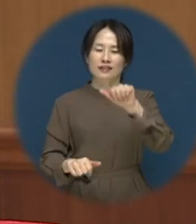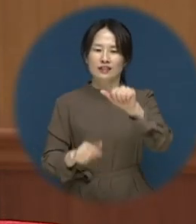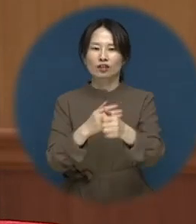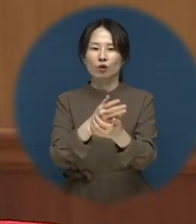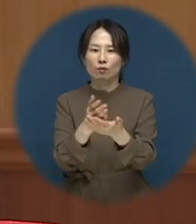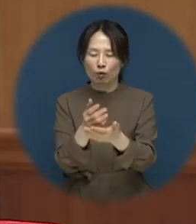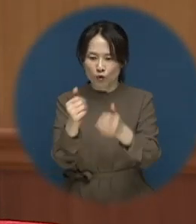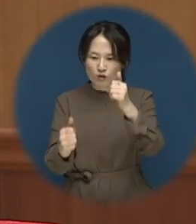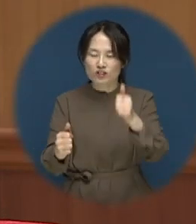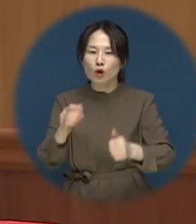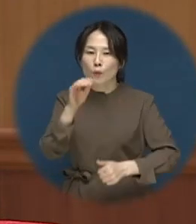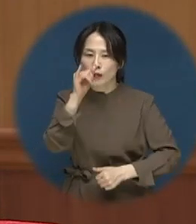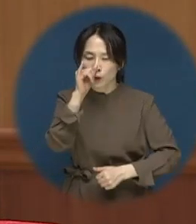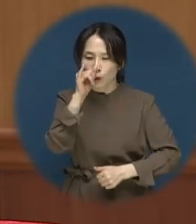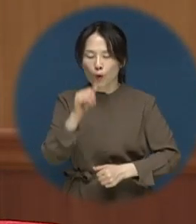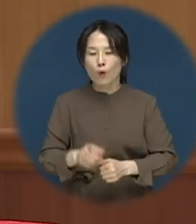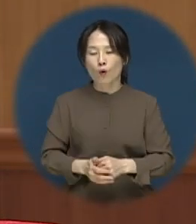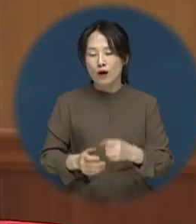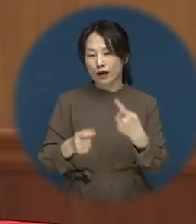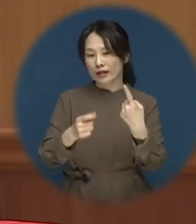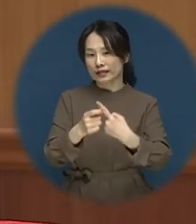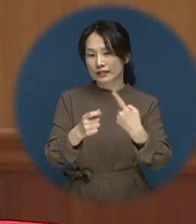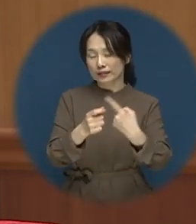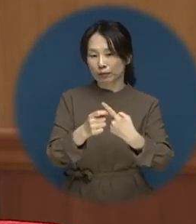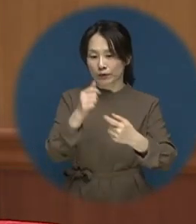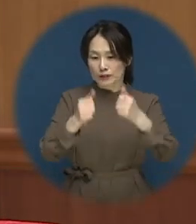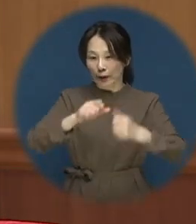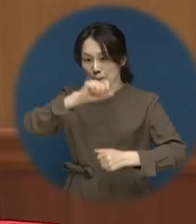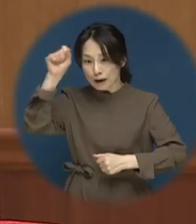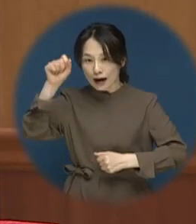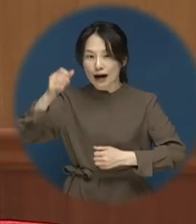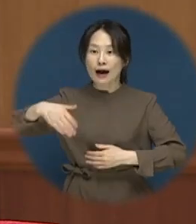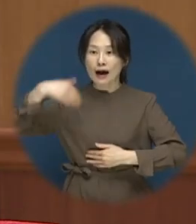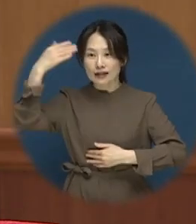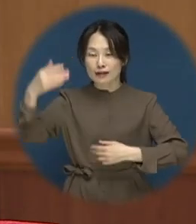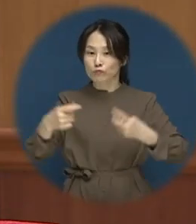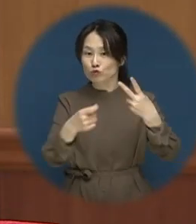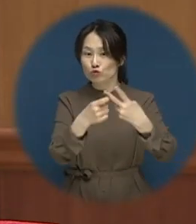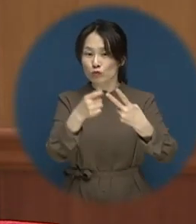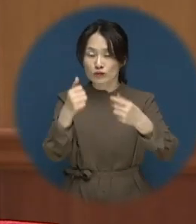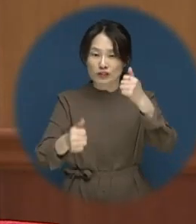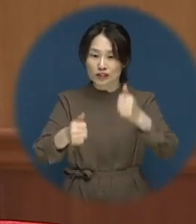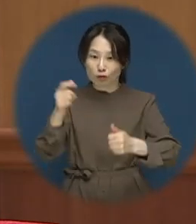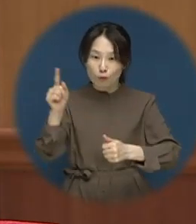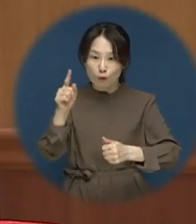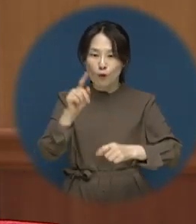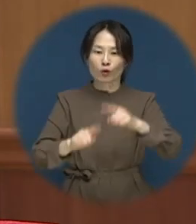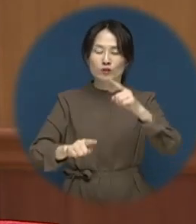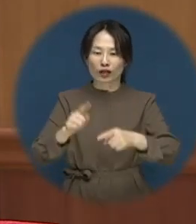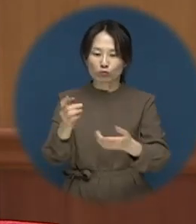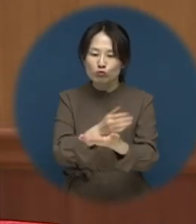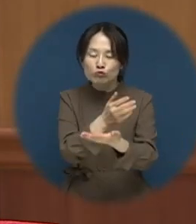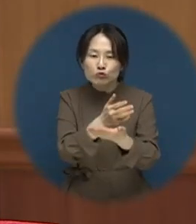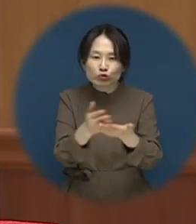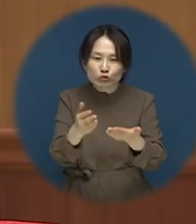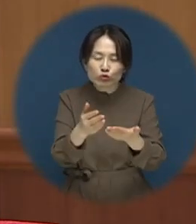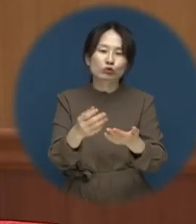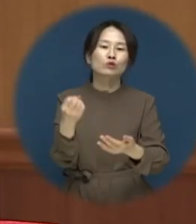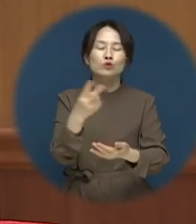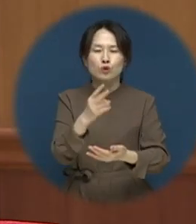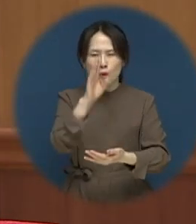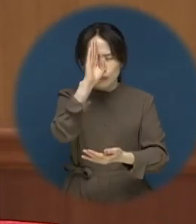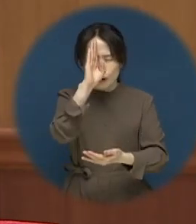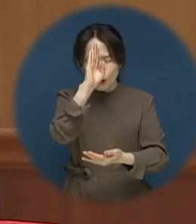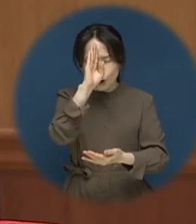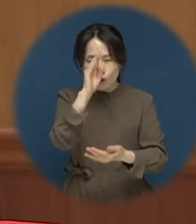1차 필기를 이제 통과한 이후에는 2차는 이제 그 나무를 분류할 수 있는 수목 분류, 그 다음에 병충해